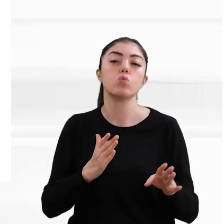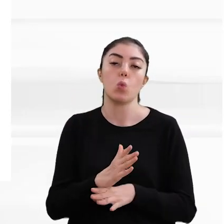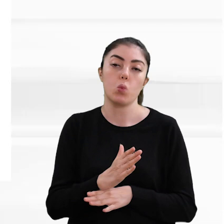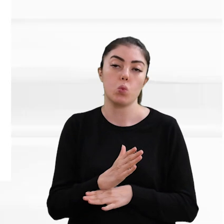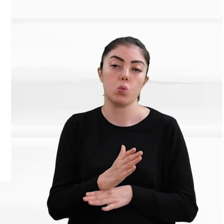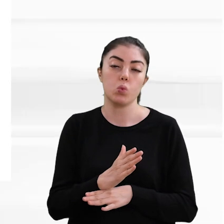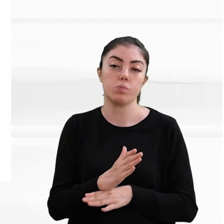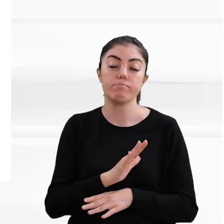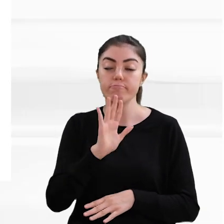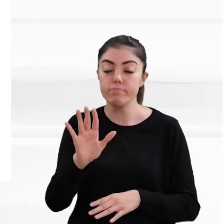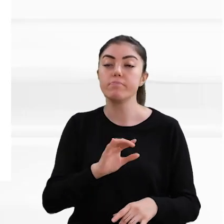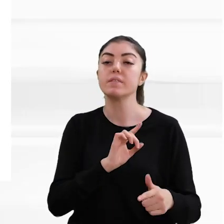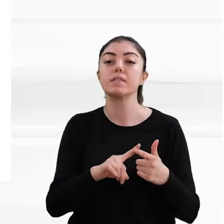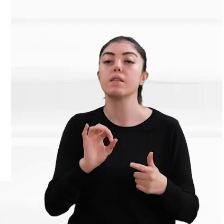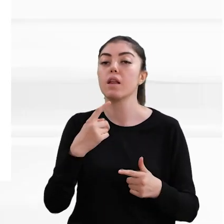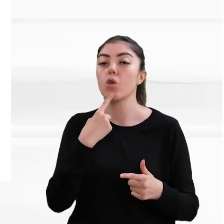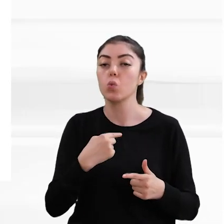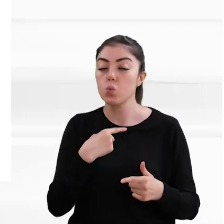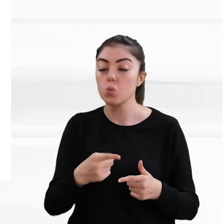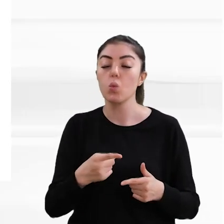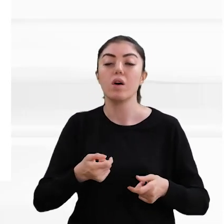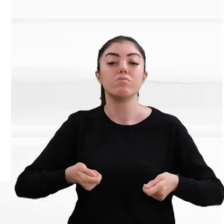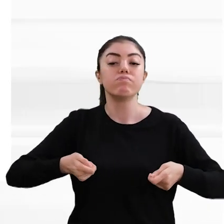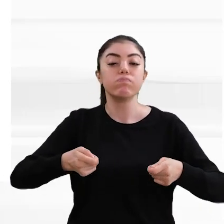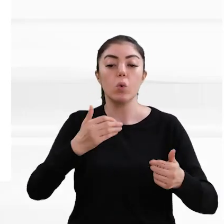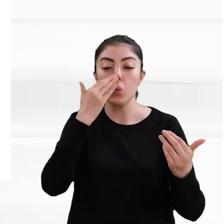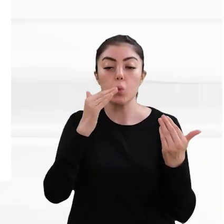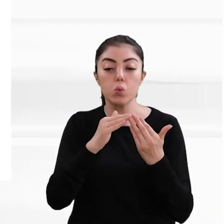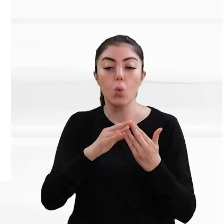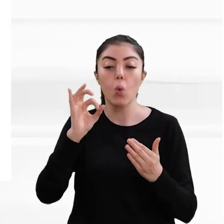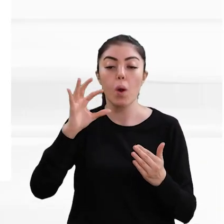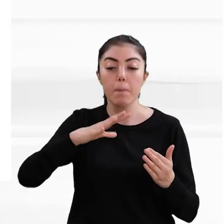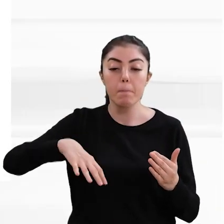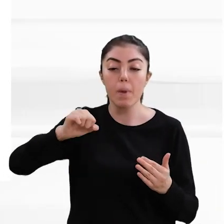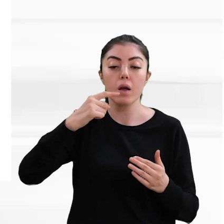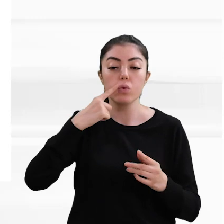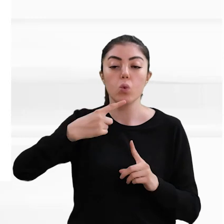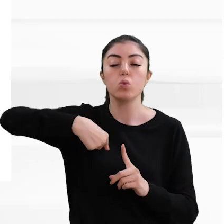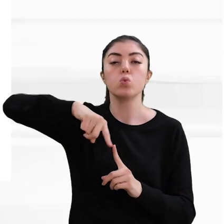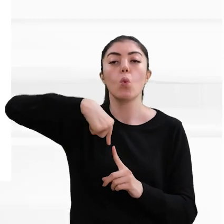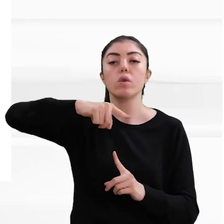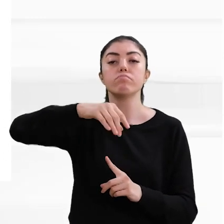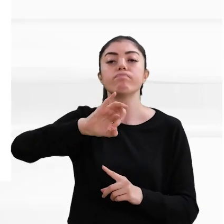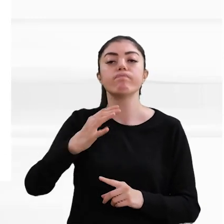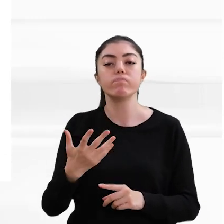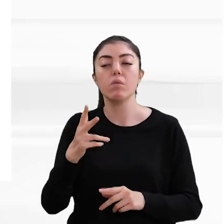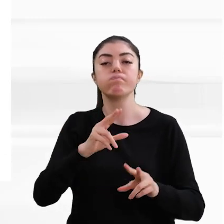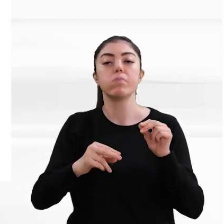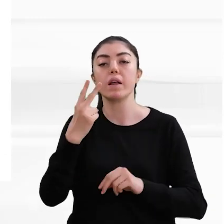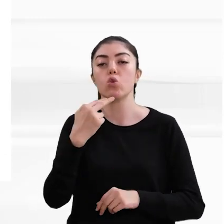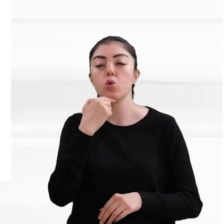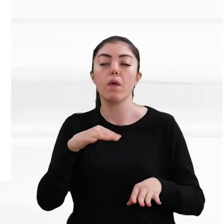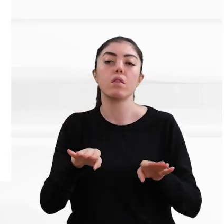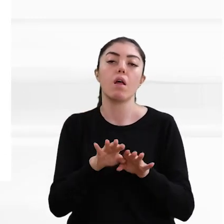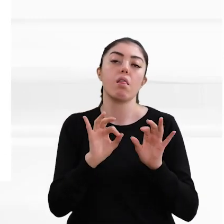doğrudur. 2'de ne demişti? Efe'nin el arabasına uyguladığı kuvvetin O noktasına göre torku. Burada şekil 2'de de el